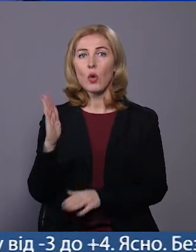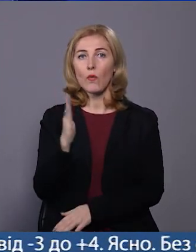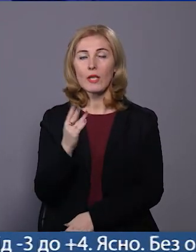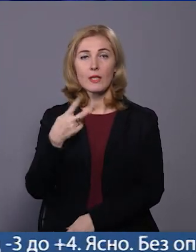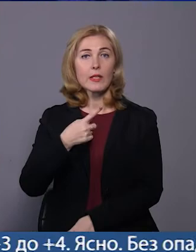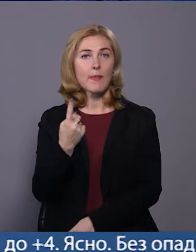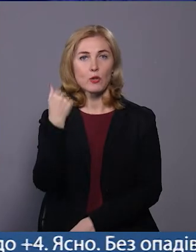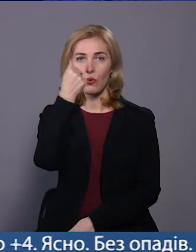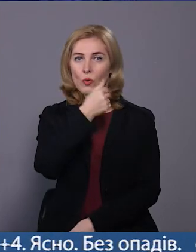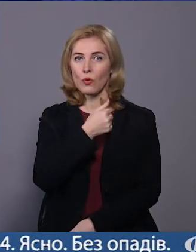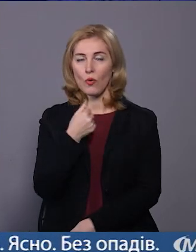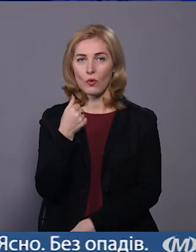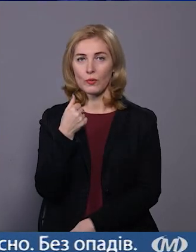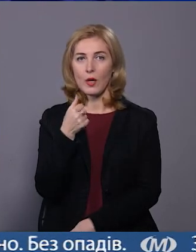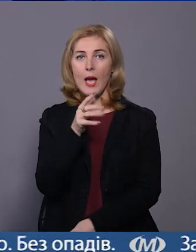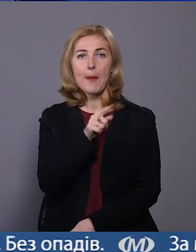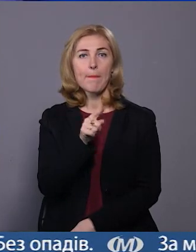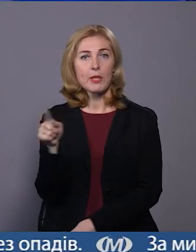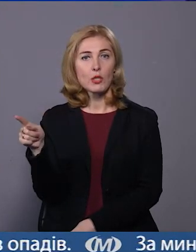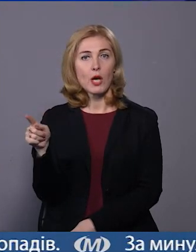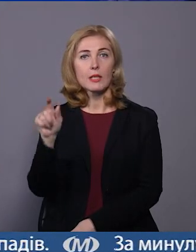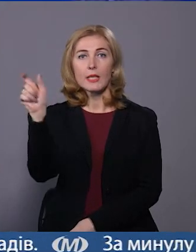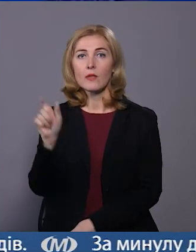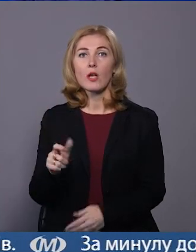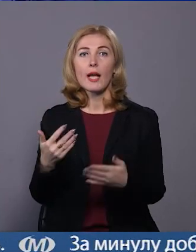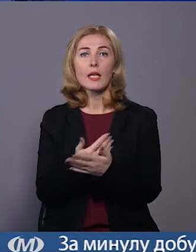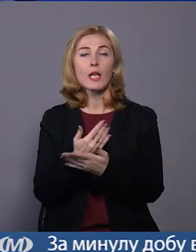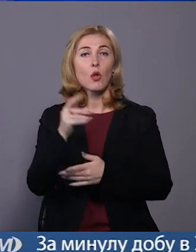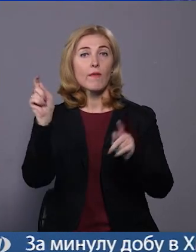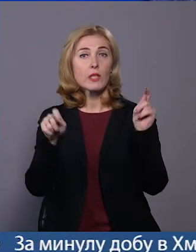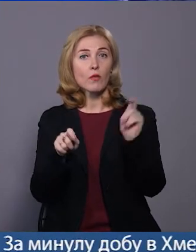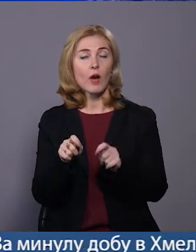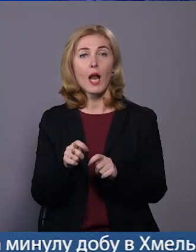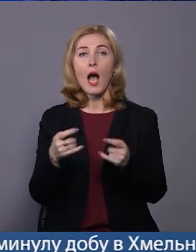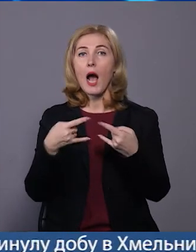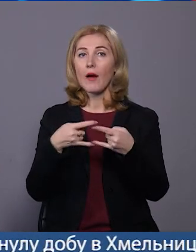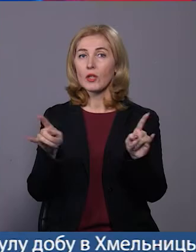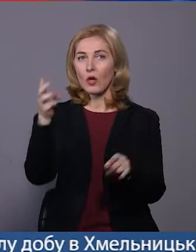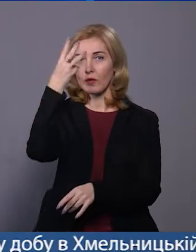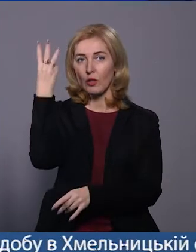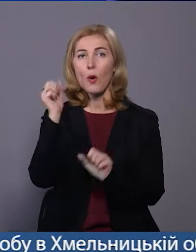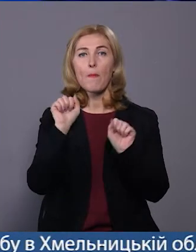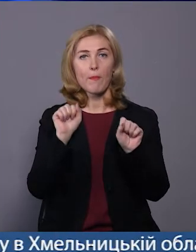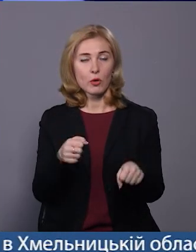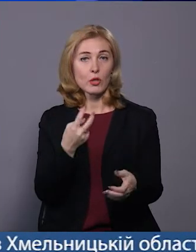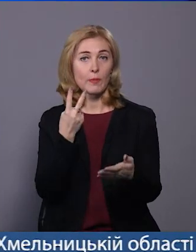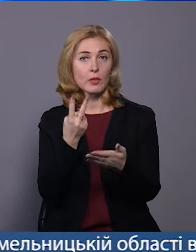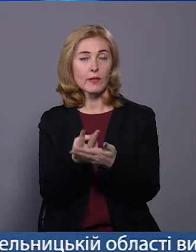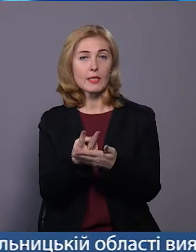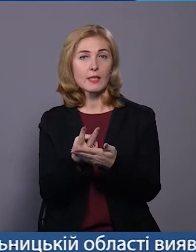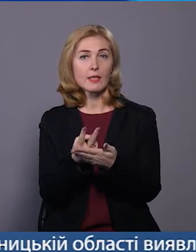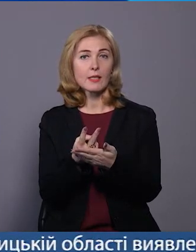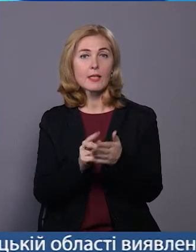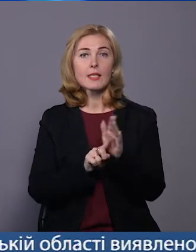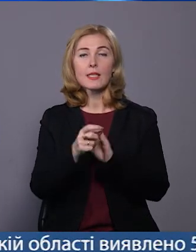вересня 2021 року під час Венеційського кінофестивалю. А в кінотеатрах Хмельницького його можна буде переглянути